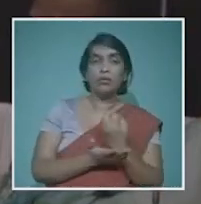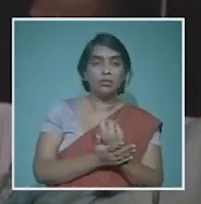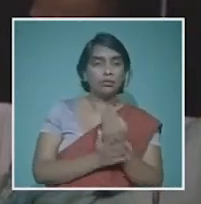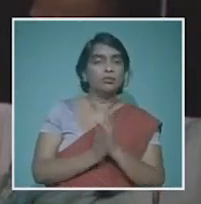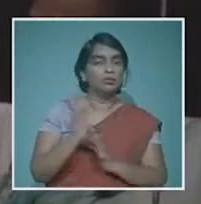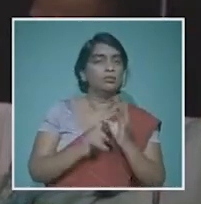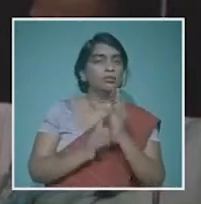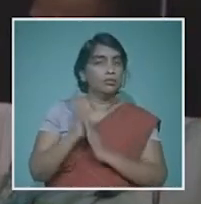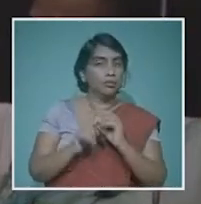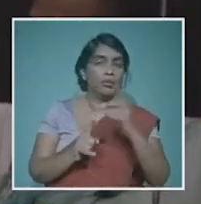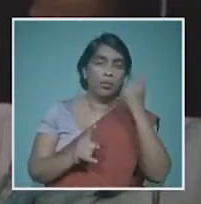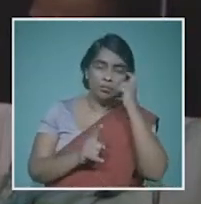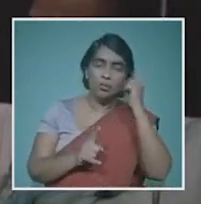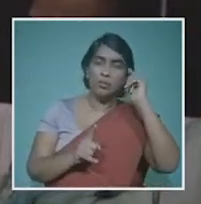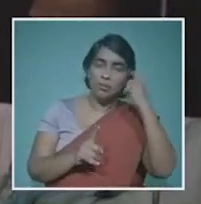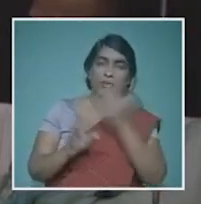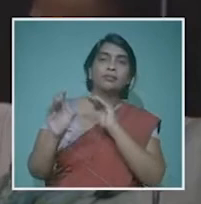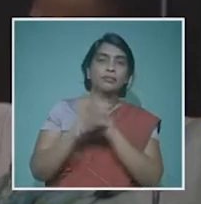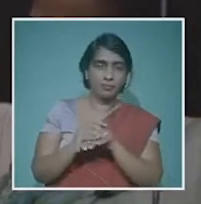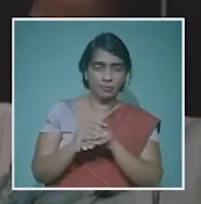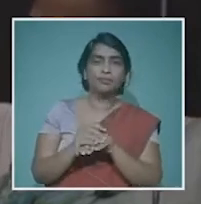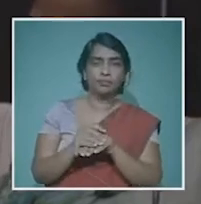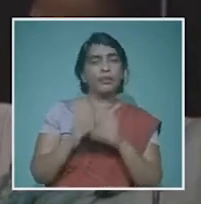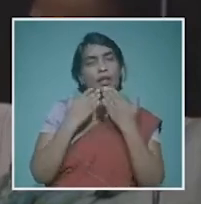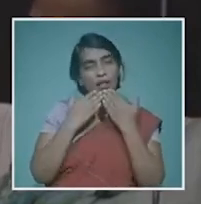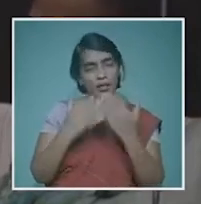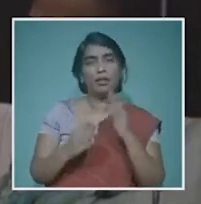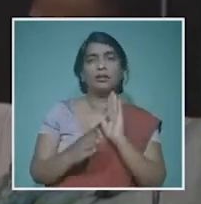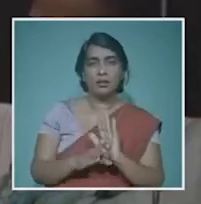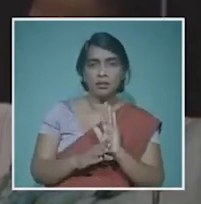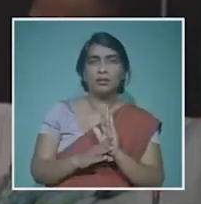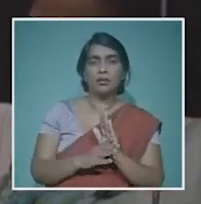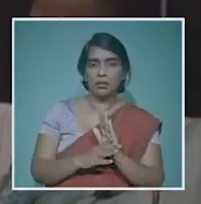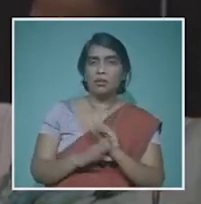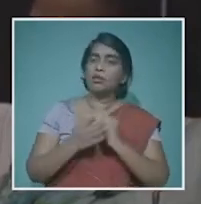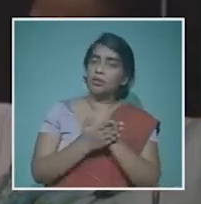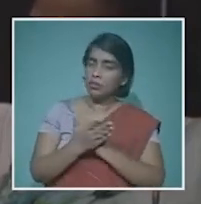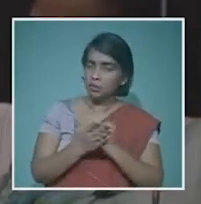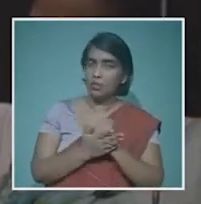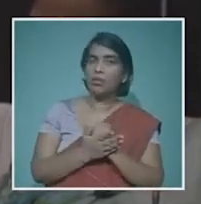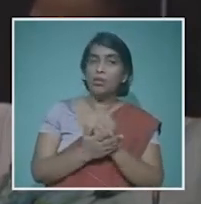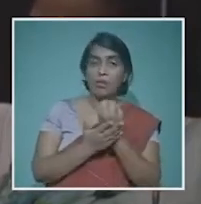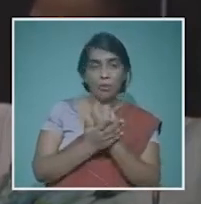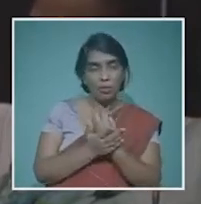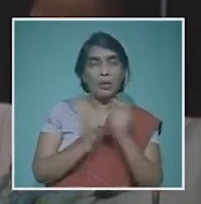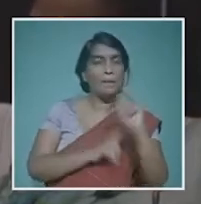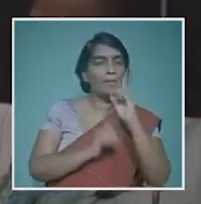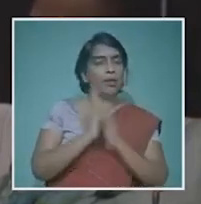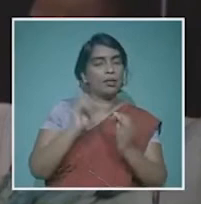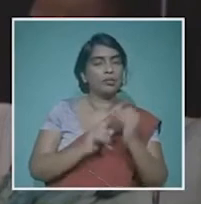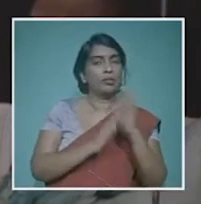මහජන නියෝජිතයෝ දැන හෝ නොදැන පෙනී හිටියා. ඒ ගැන මම ස්තුතිවන්ත වෙනවා ඒ සියලු පොට්ටුවේ සහ පාර්ලිමේන්තුවේ